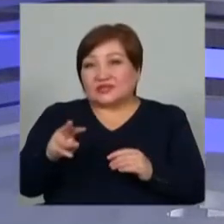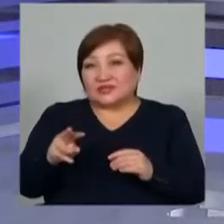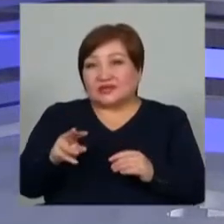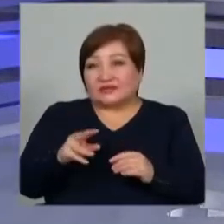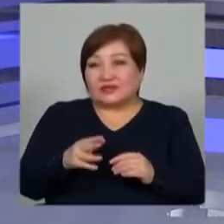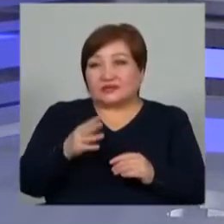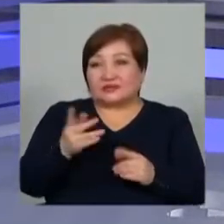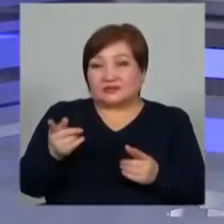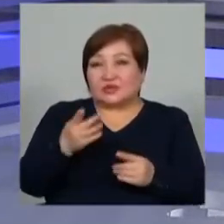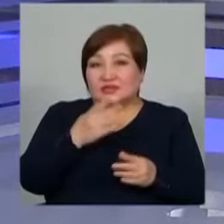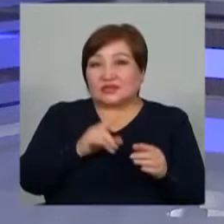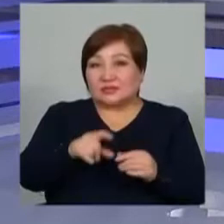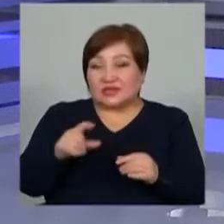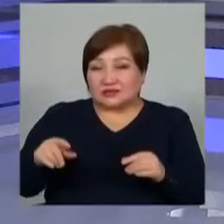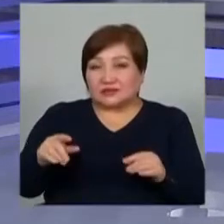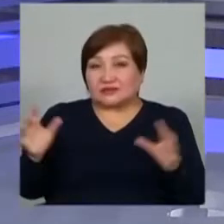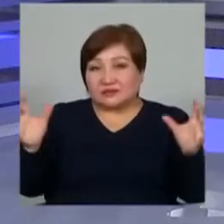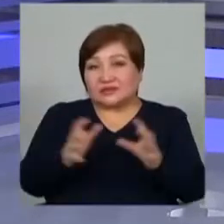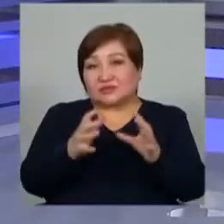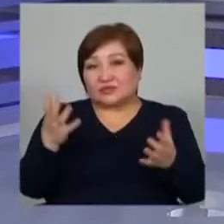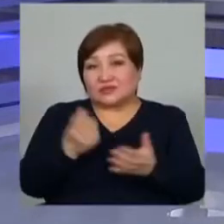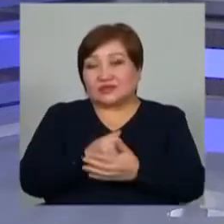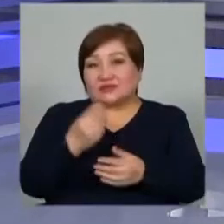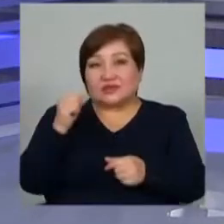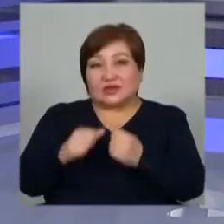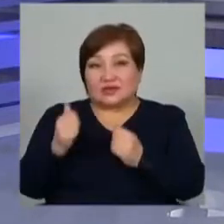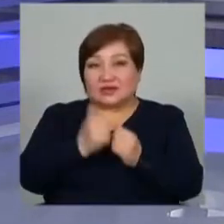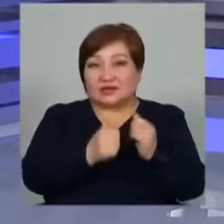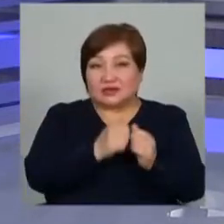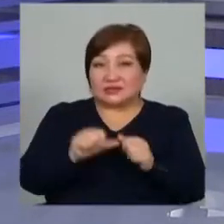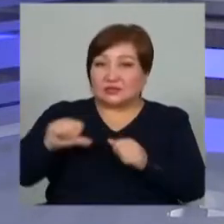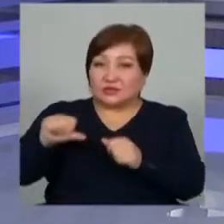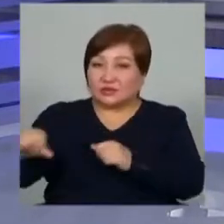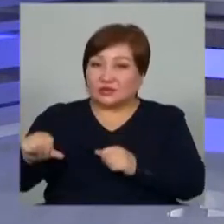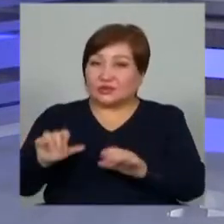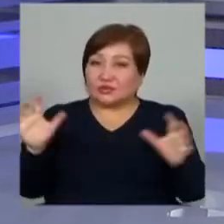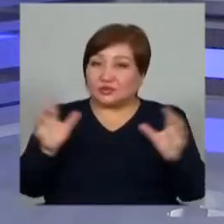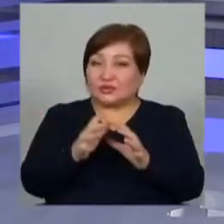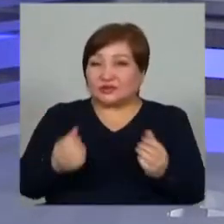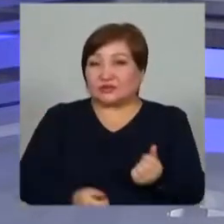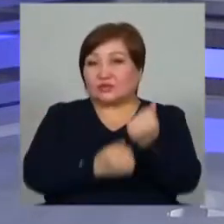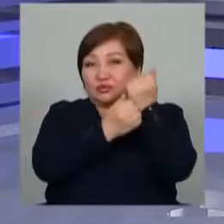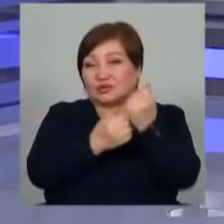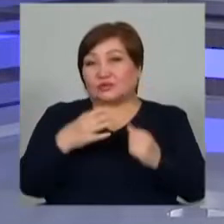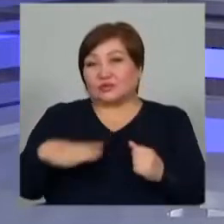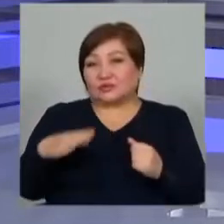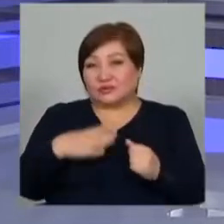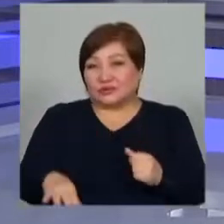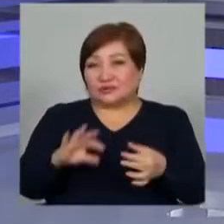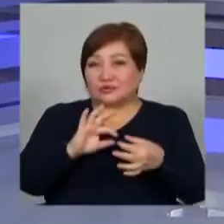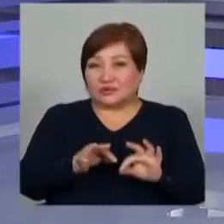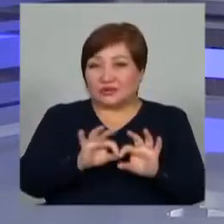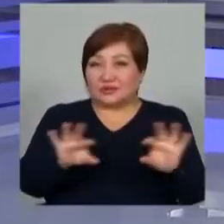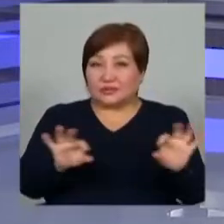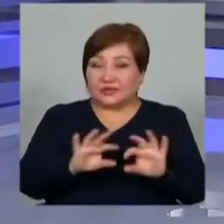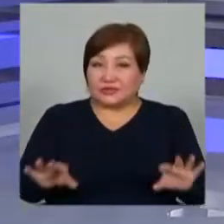қамқорлығына алған. Олардың әрқайсысы бөлек күтім мен ерекше қолдау күтеді. Кейіпкер туралы толығырақ Мадина Оқастың материалында.